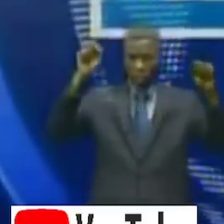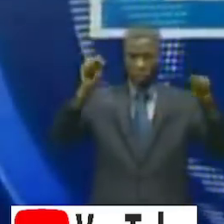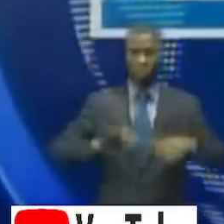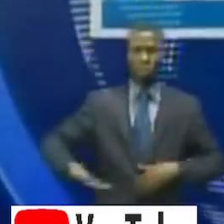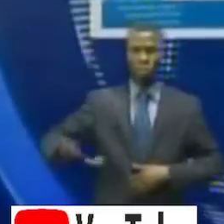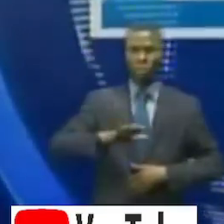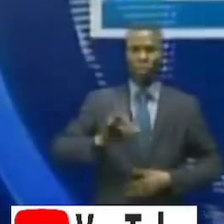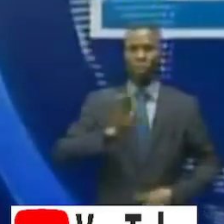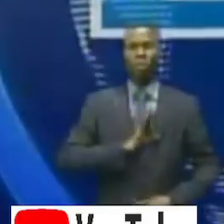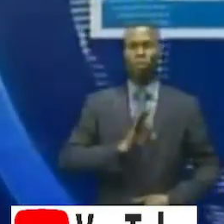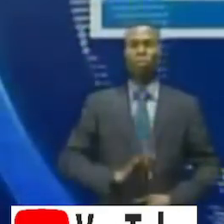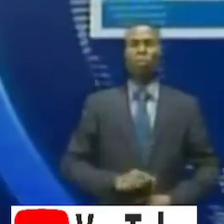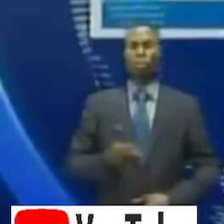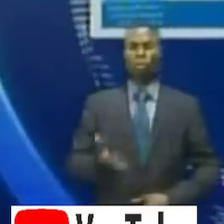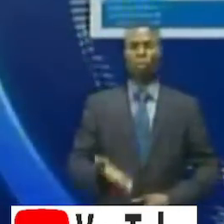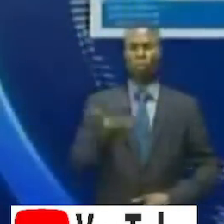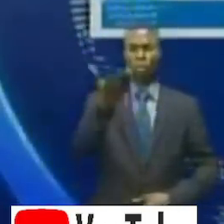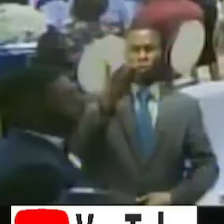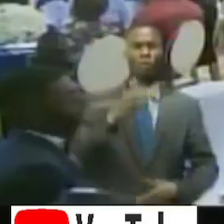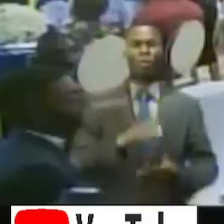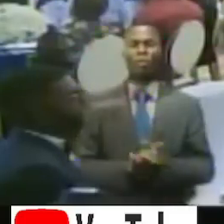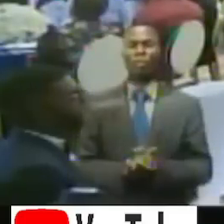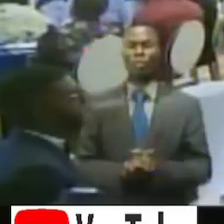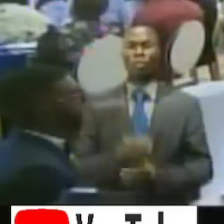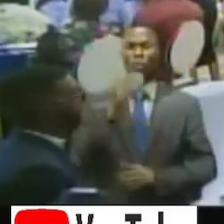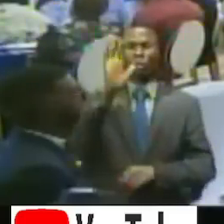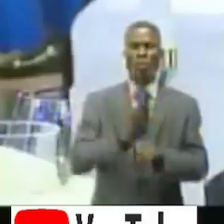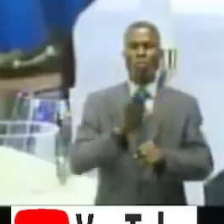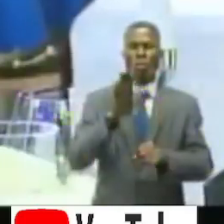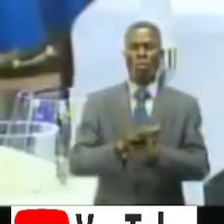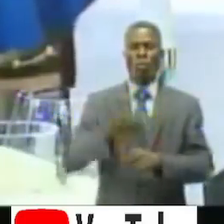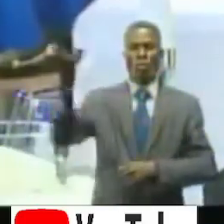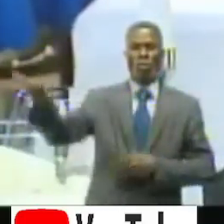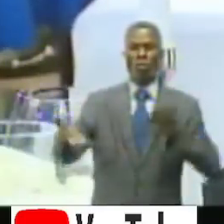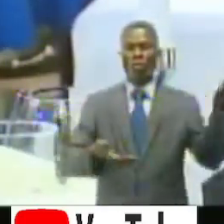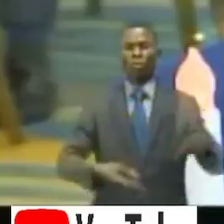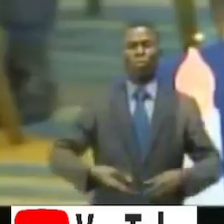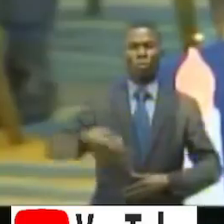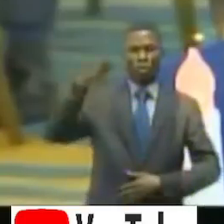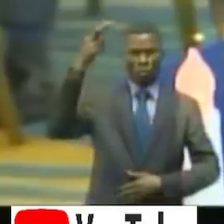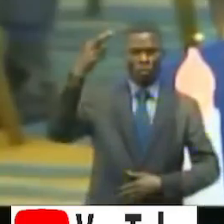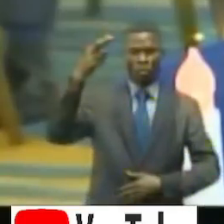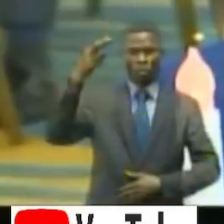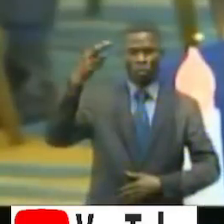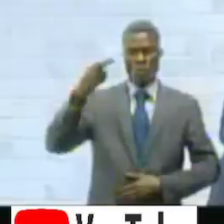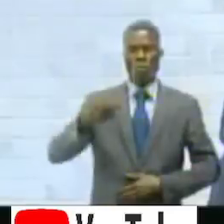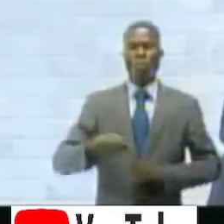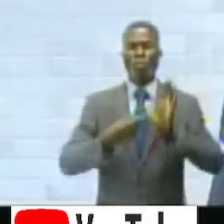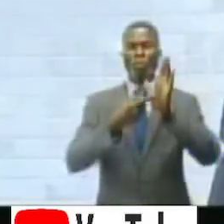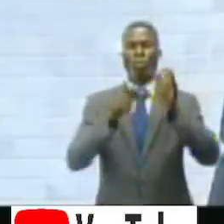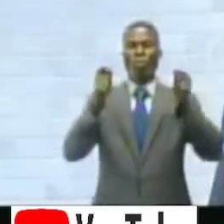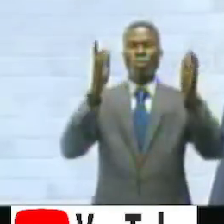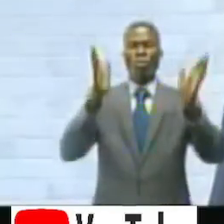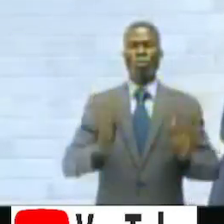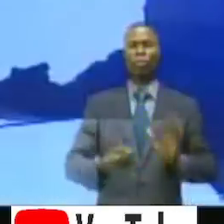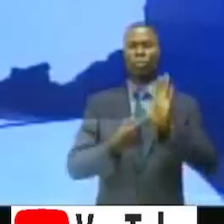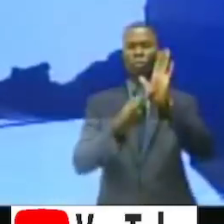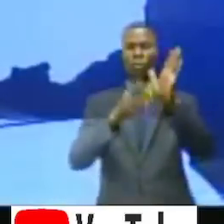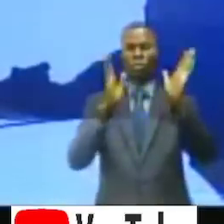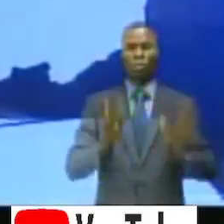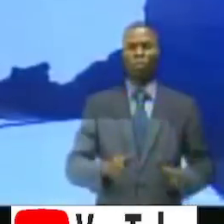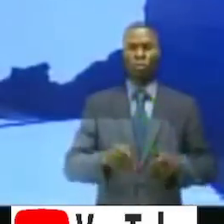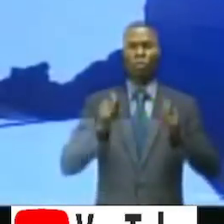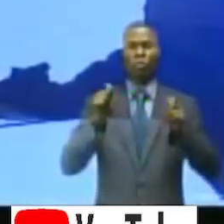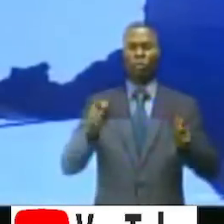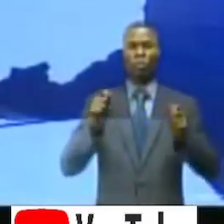République, Félix-Antoine Tshisekedi, Sandra Nyangui. Devant plusieurs invités de marque, le producteur, promoteur et présentateur du